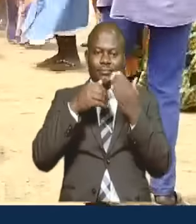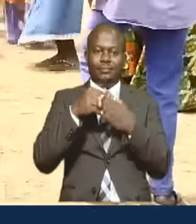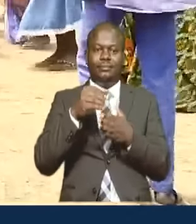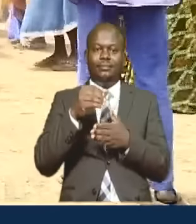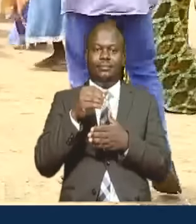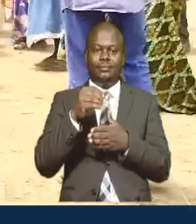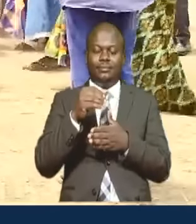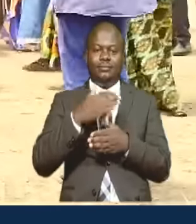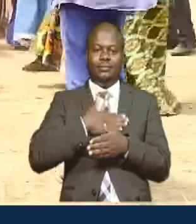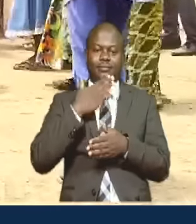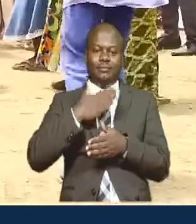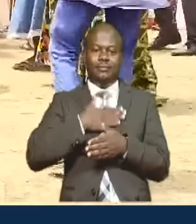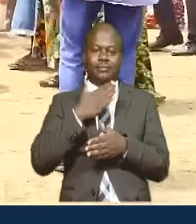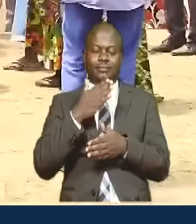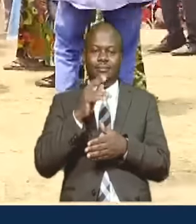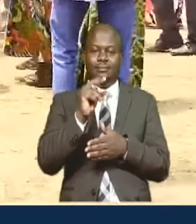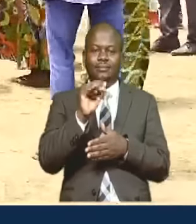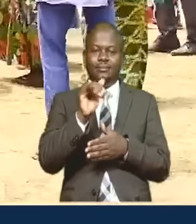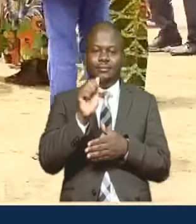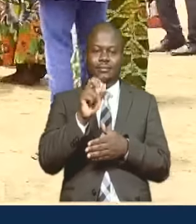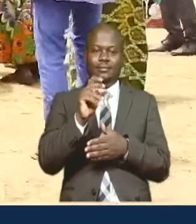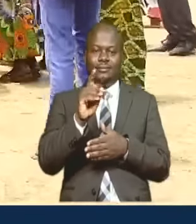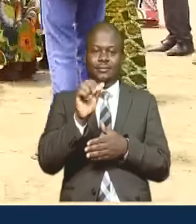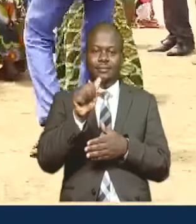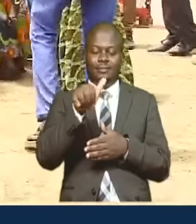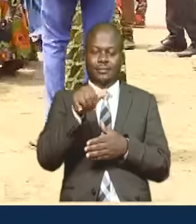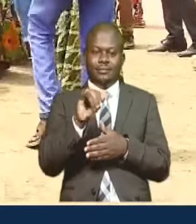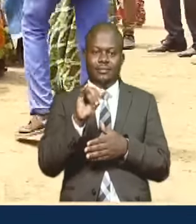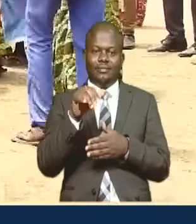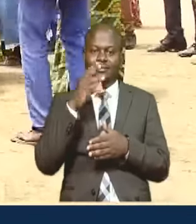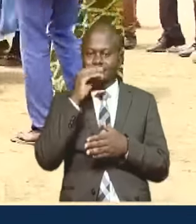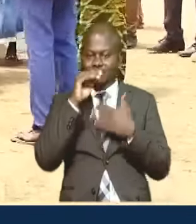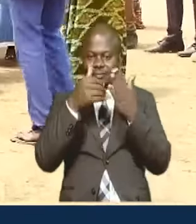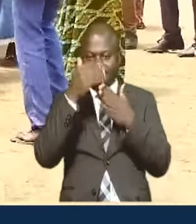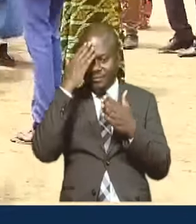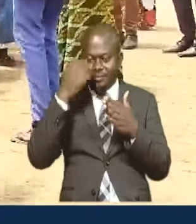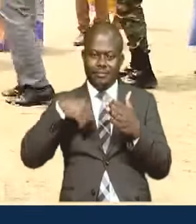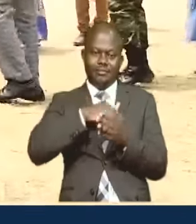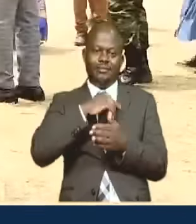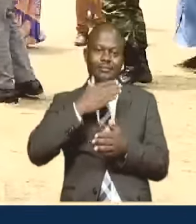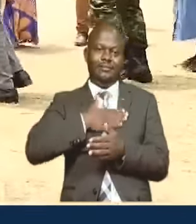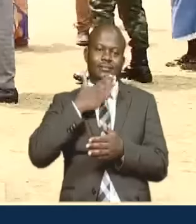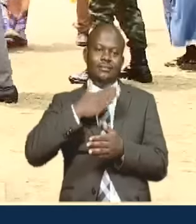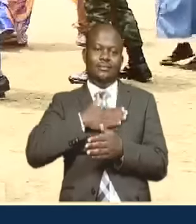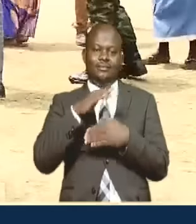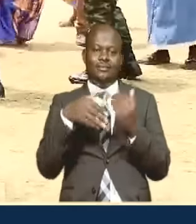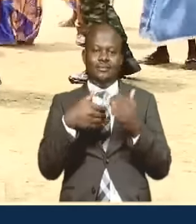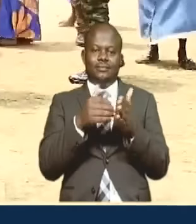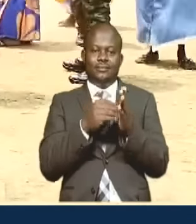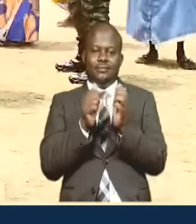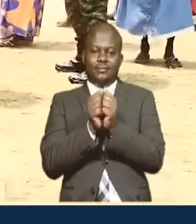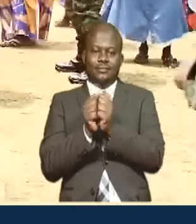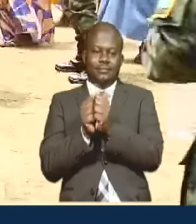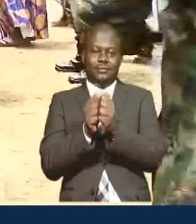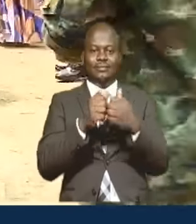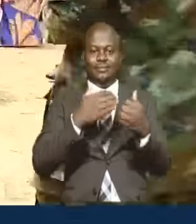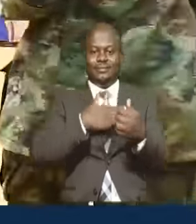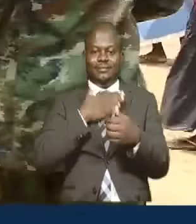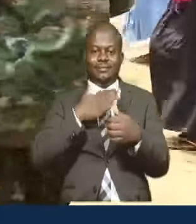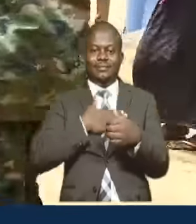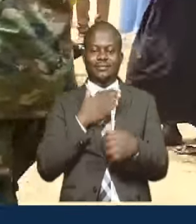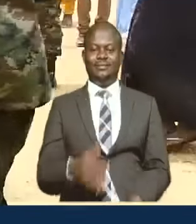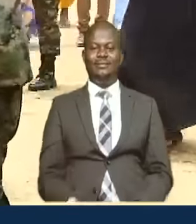nyandayi batwishimiye nyandayi ivuze umukobwa ibyo byose bayivugaga rero kuko ngo batwishimiye narishimye cyane nize